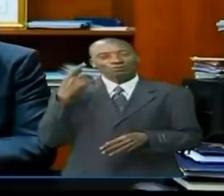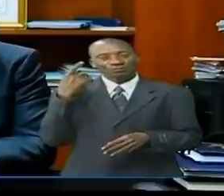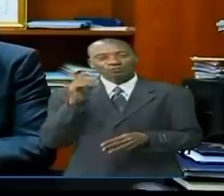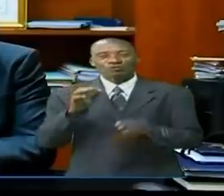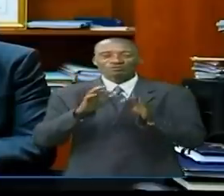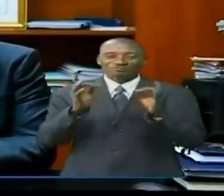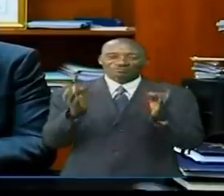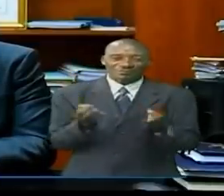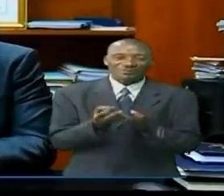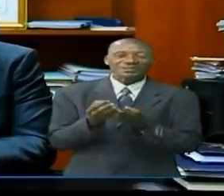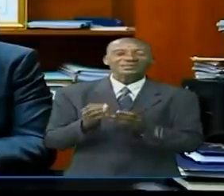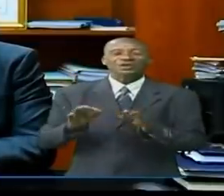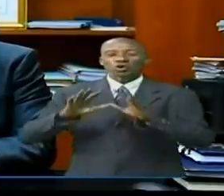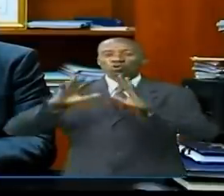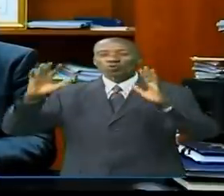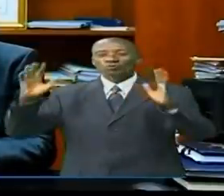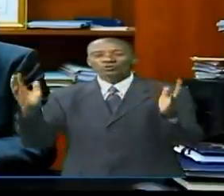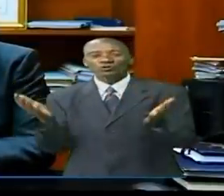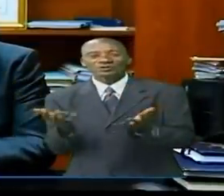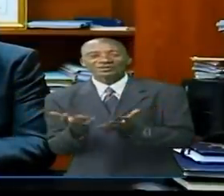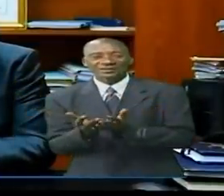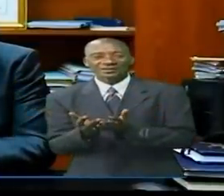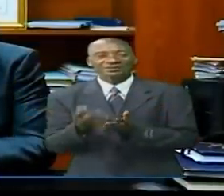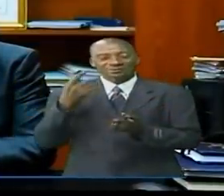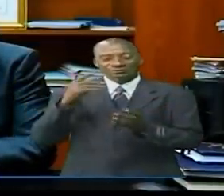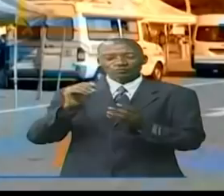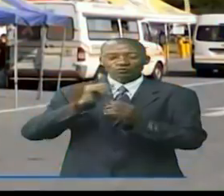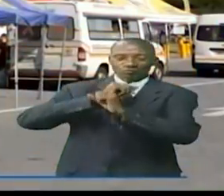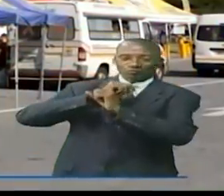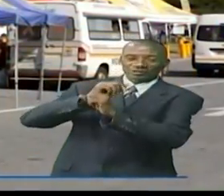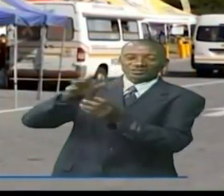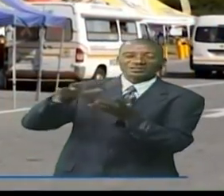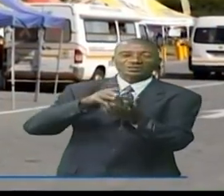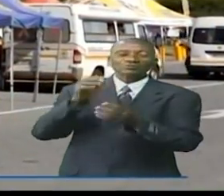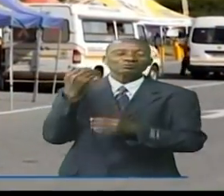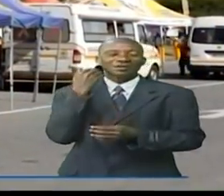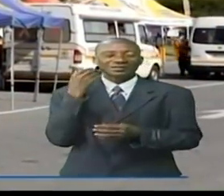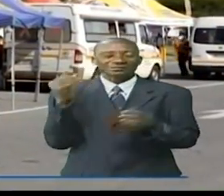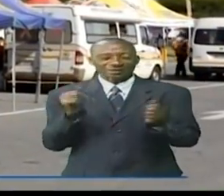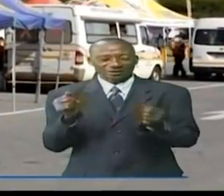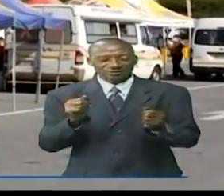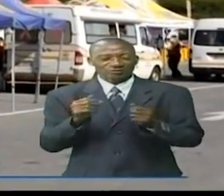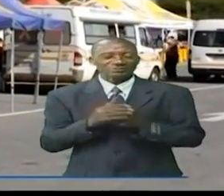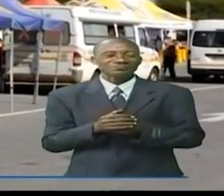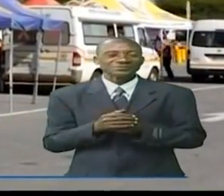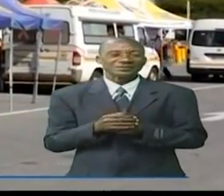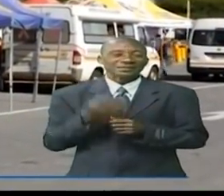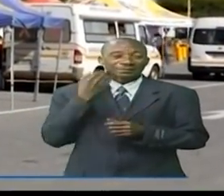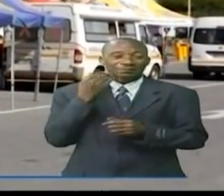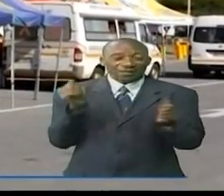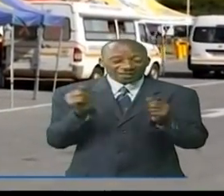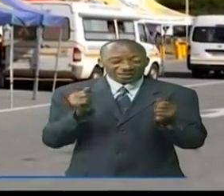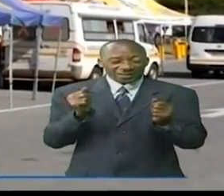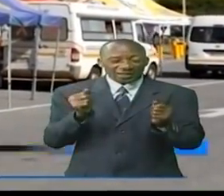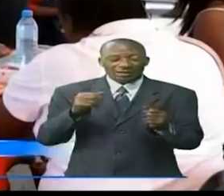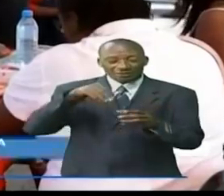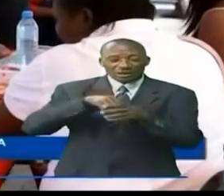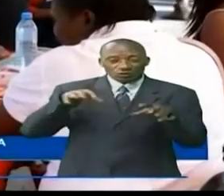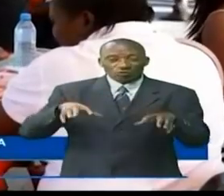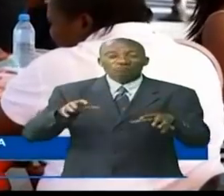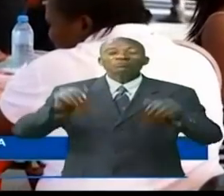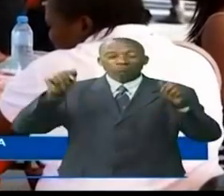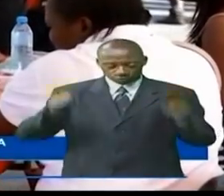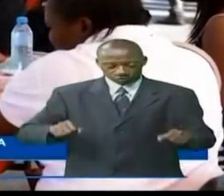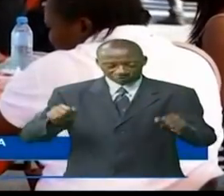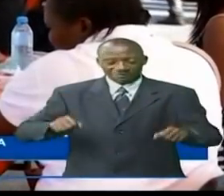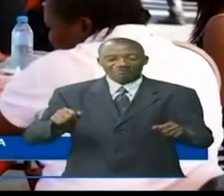familles et des communautés à la lutte contre le paludisme. La malaria peut donc être vaincue en RDC si et seulement si